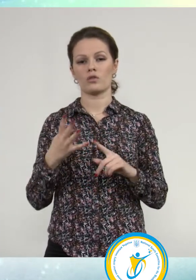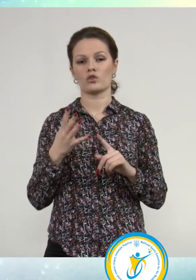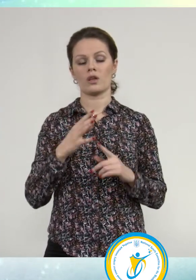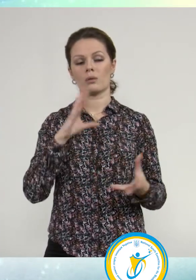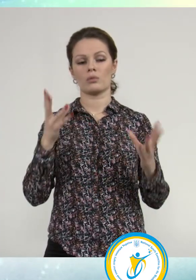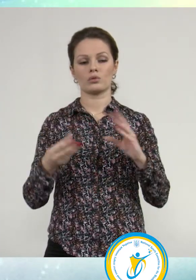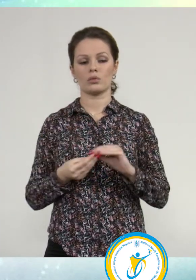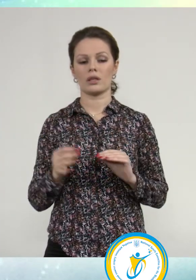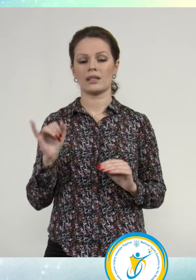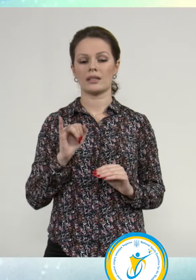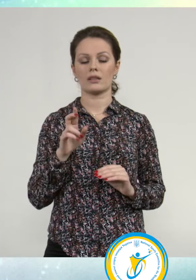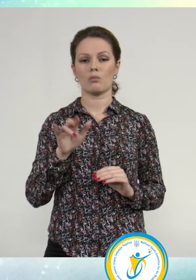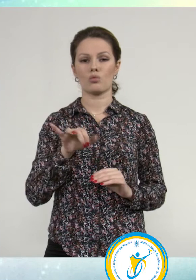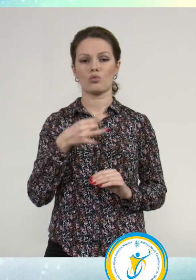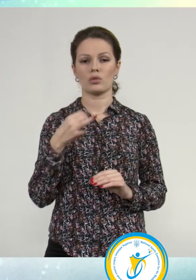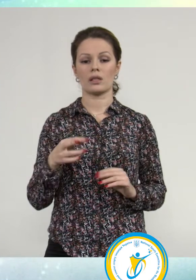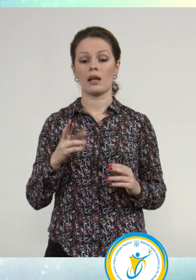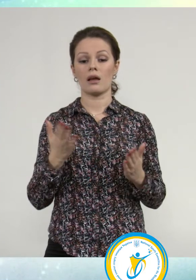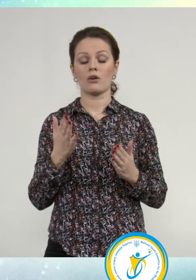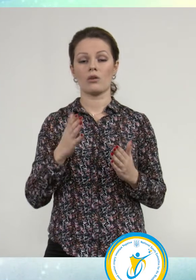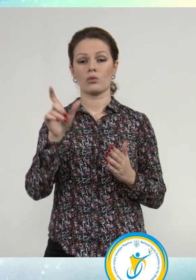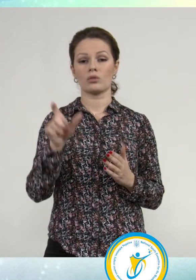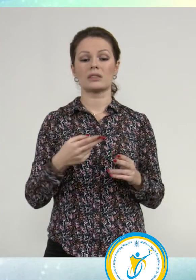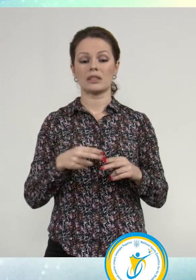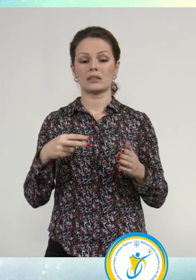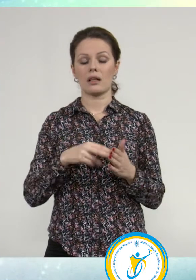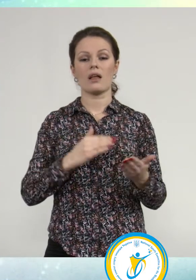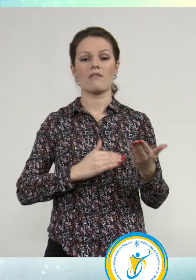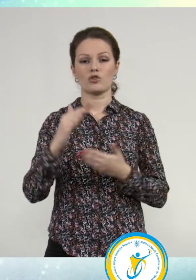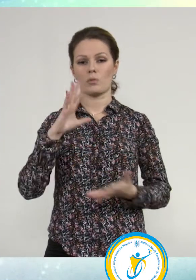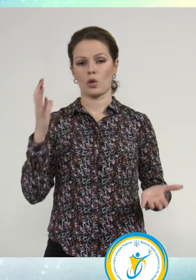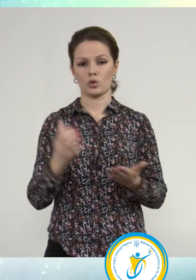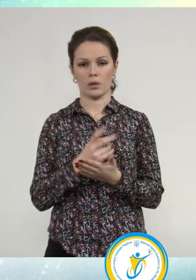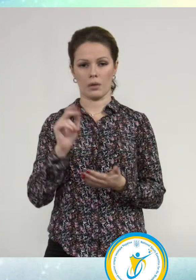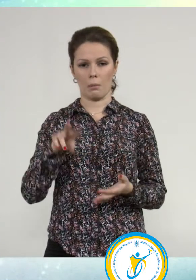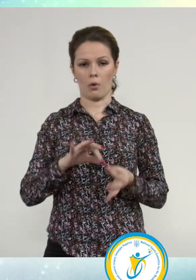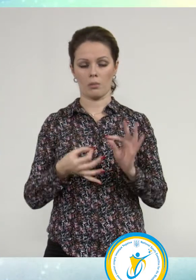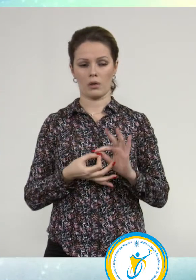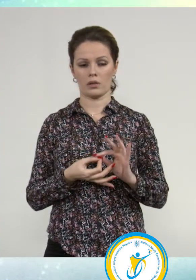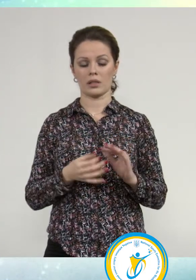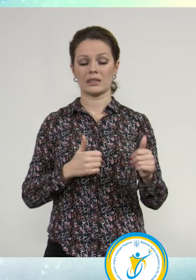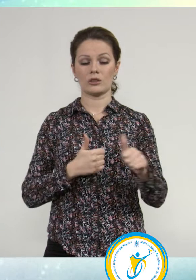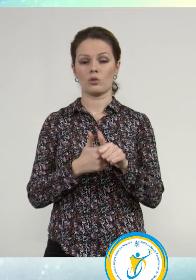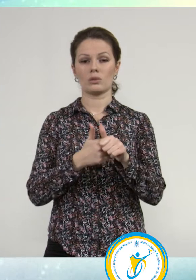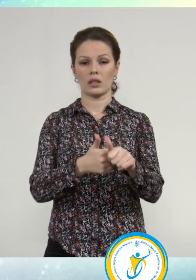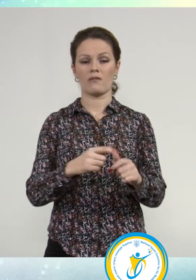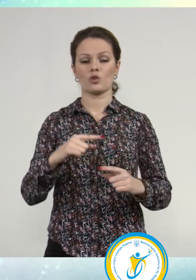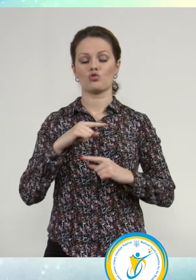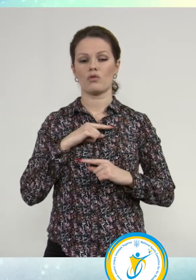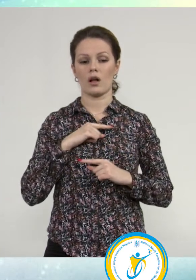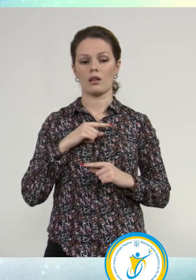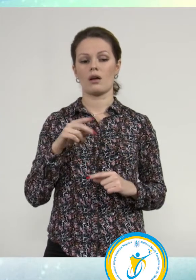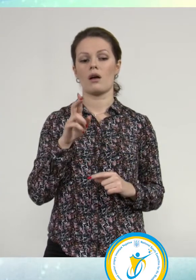результатом Ірина Буй, для котрої це стало найвищим досягненням на Паралімпіаді. Слідом за нею фінішувала дебютантка